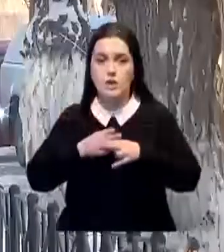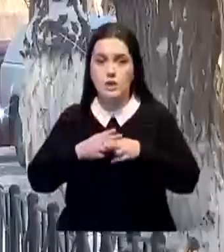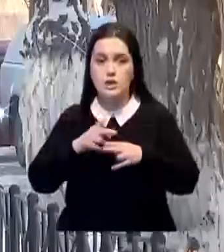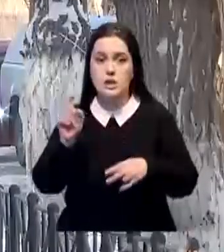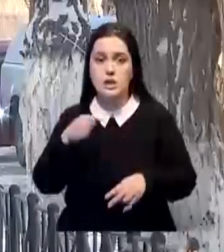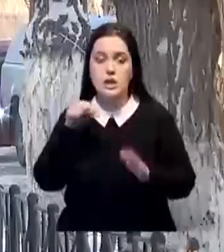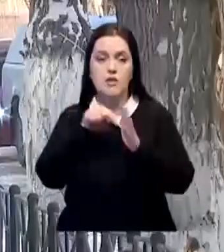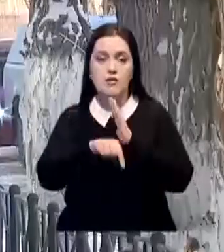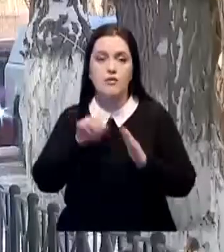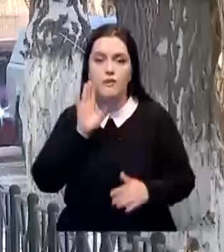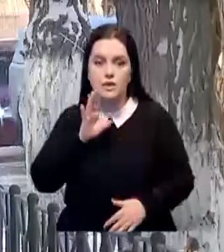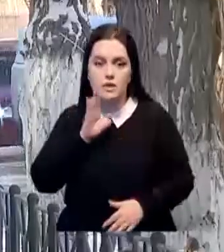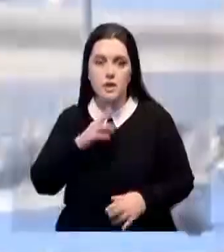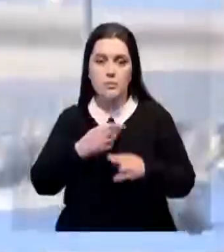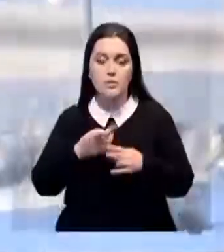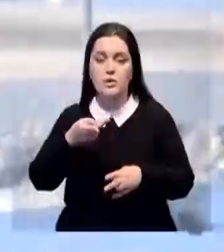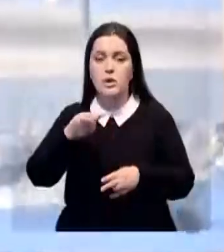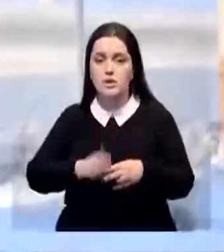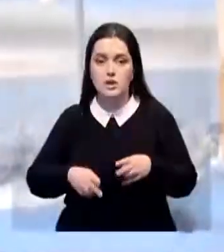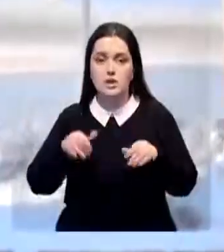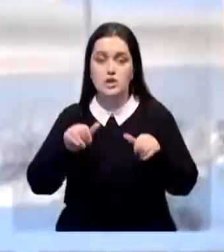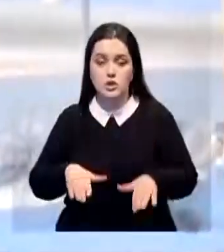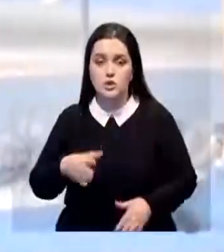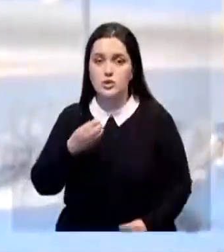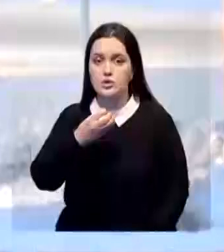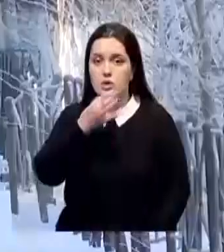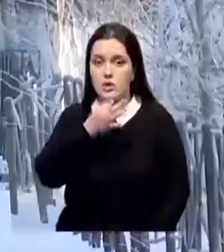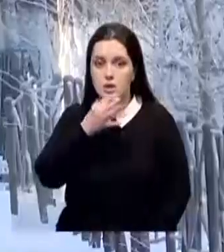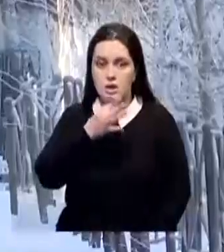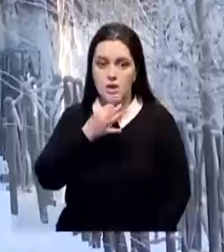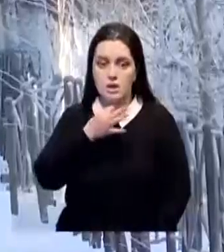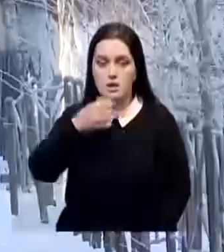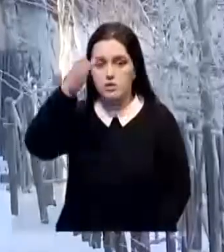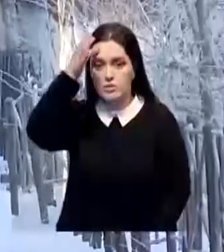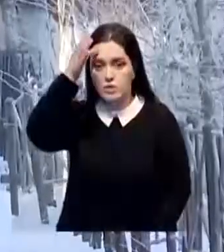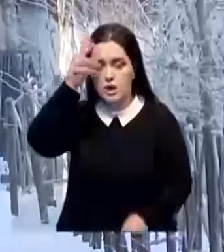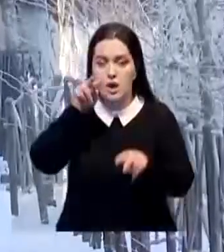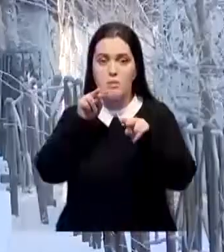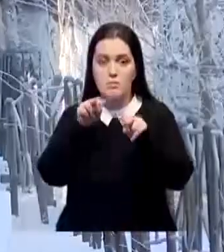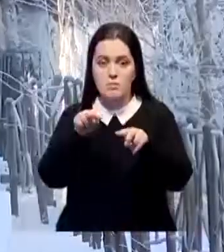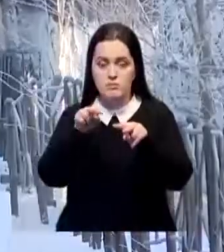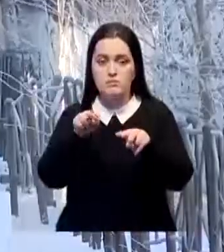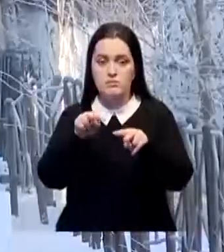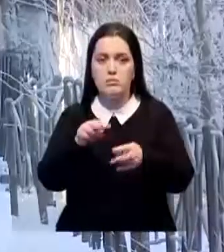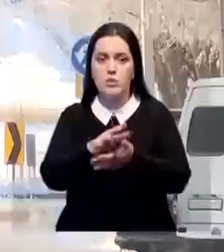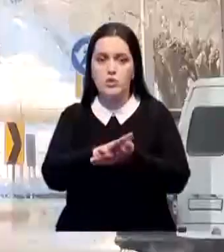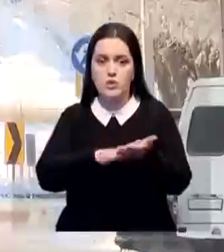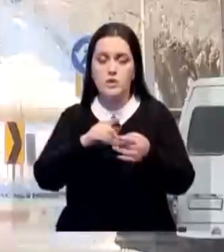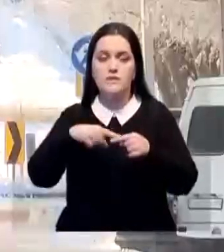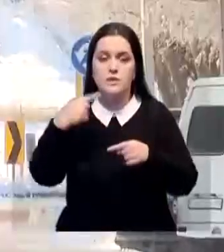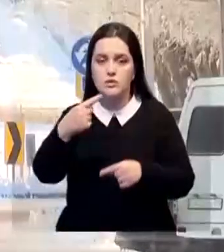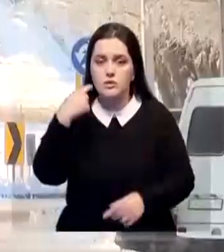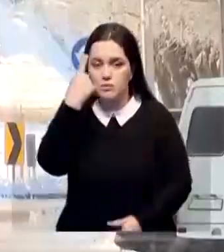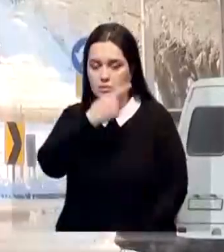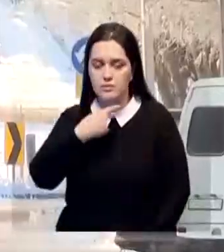железа и других хлоридов в воде. Тем не менее, принимать окончательное решение рано, говорят ученые. Наблюдения экологи продолжат и